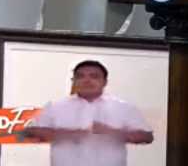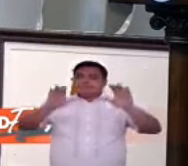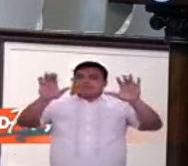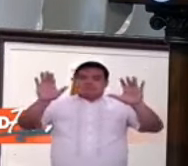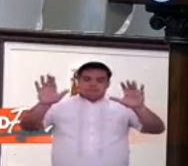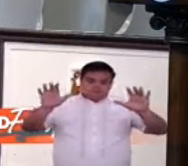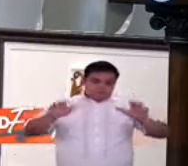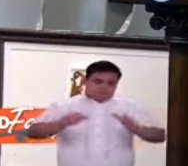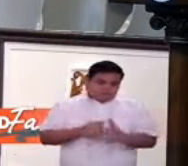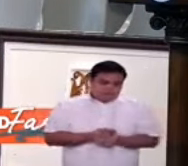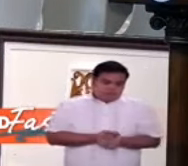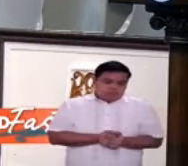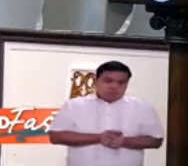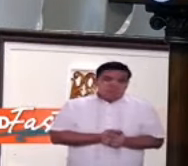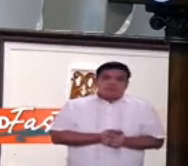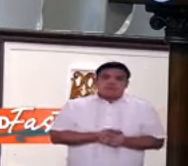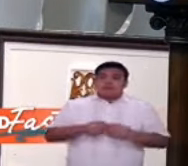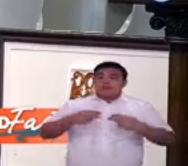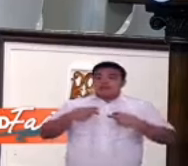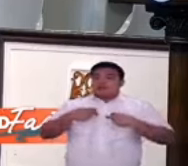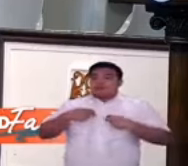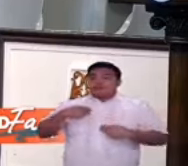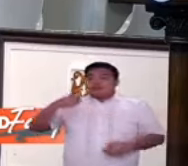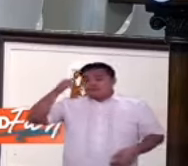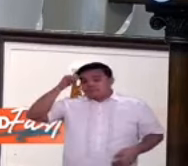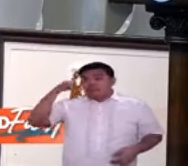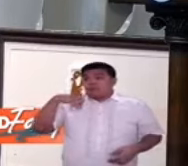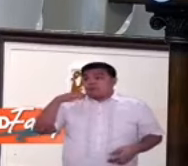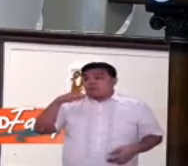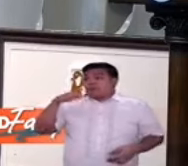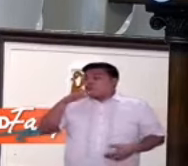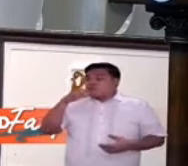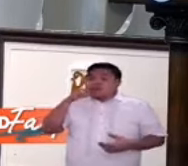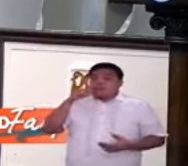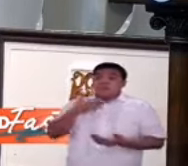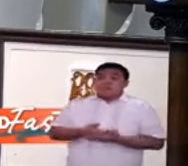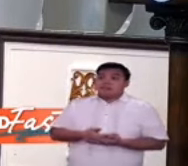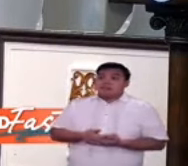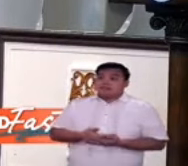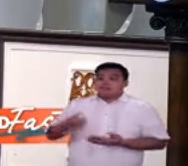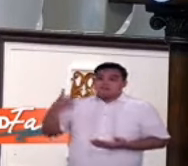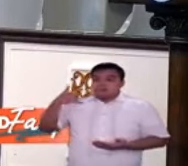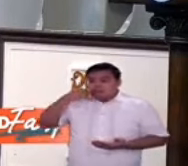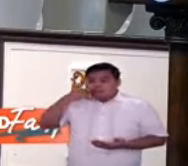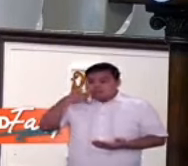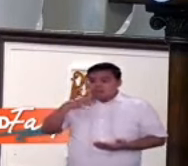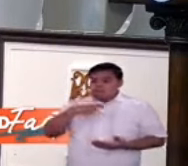Nanawag akong anak babae gahapon, gawag-hapon sa hapon, dad, human ako ko. Oh, pwede kuha? Oh, of course,